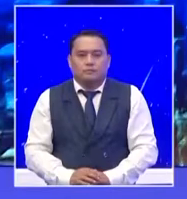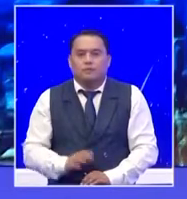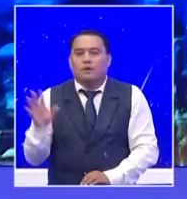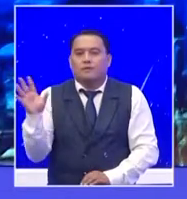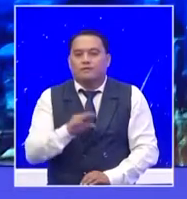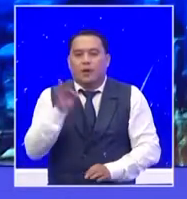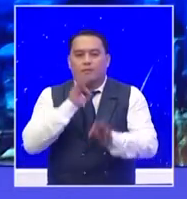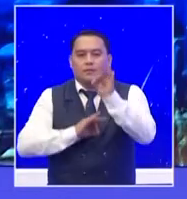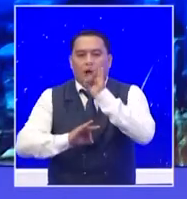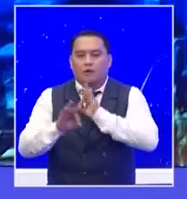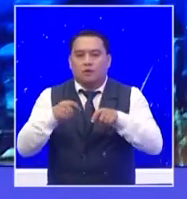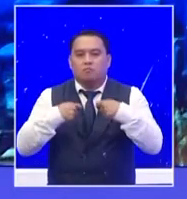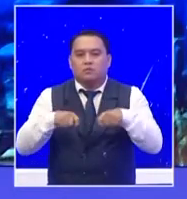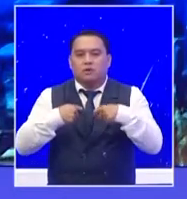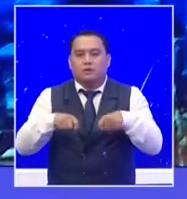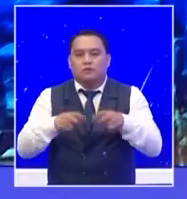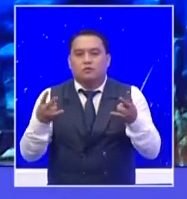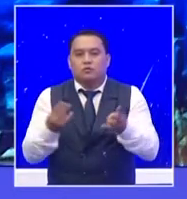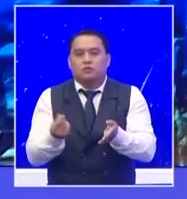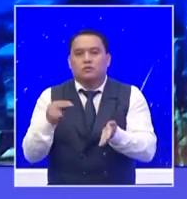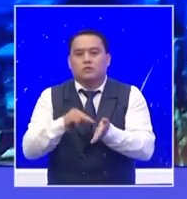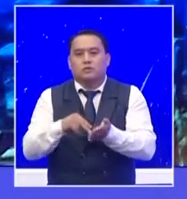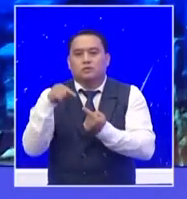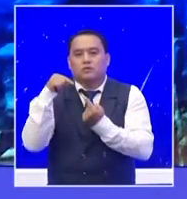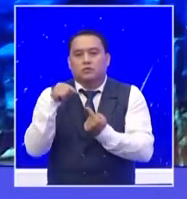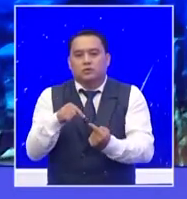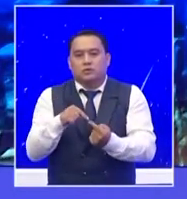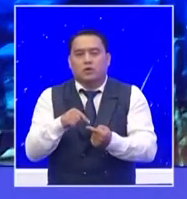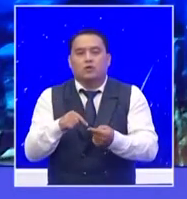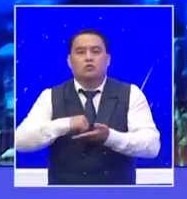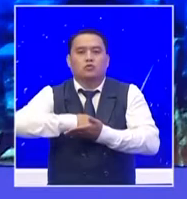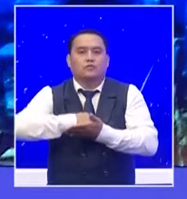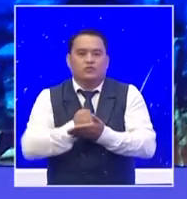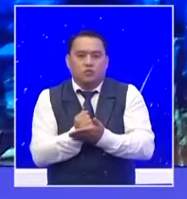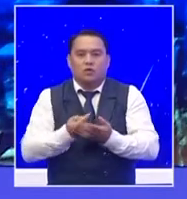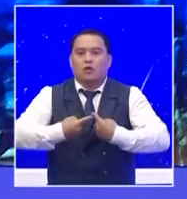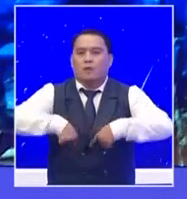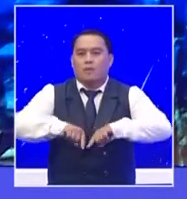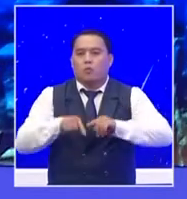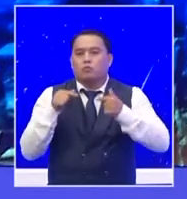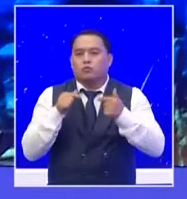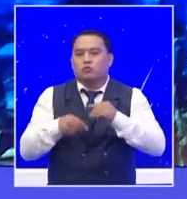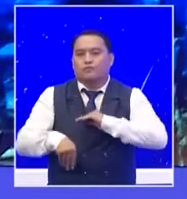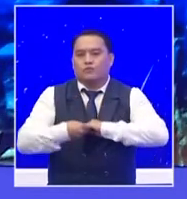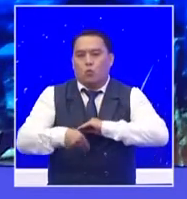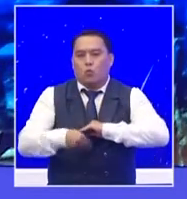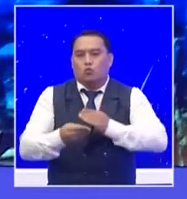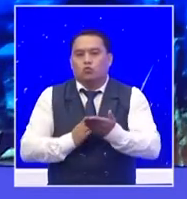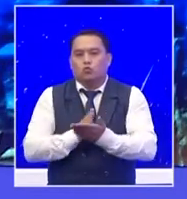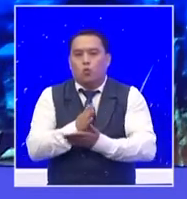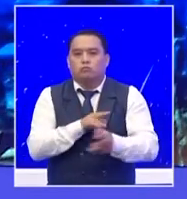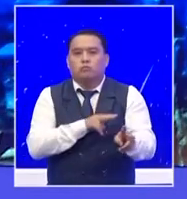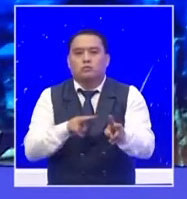Все препараты должны быть на прилавке. Цены на них в соответствии с прейскурантами. Сотрудники департамента антикоррупционной службы продолжают